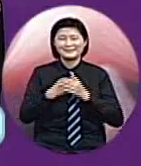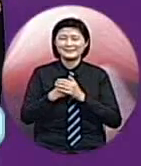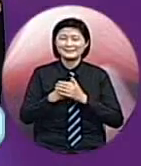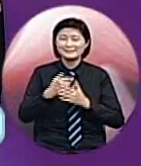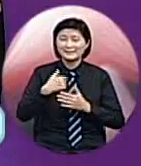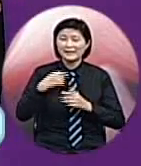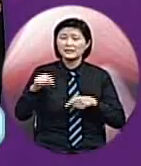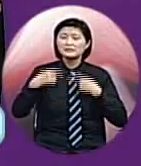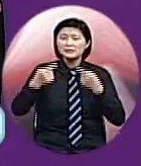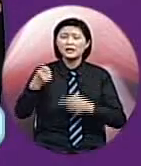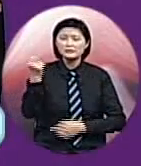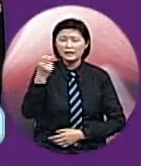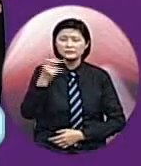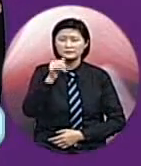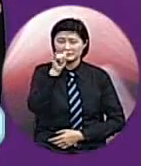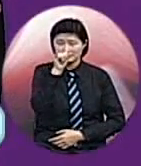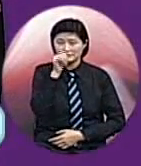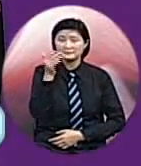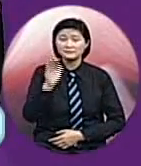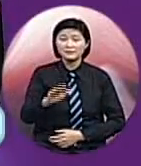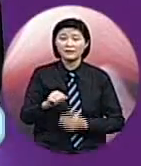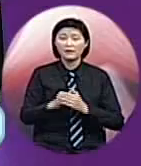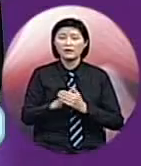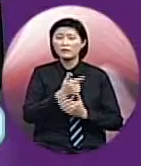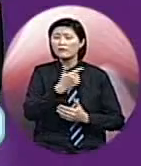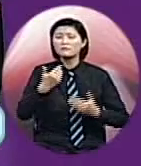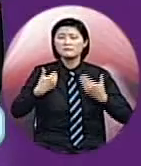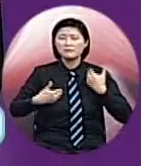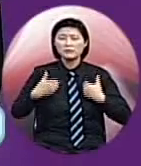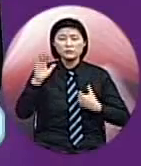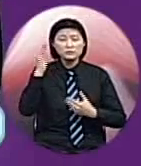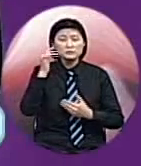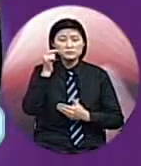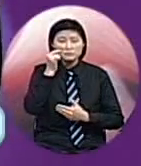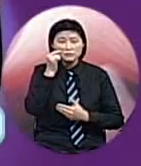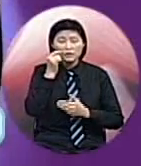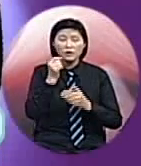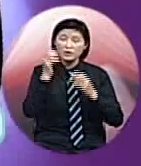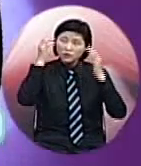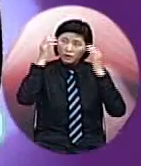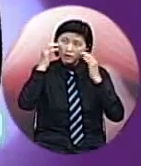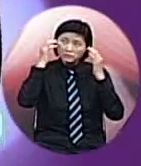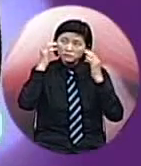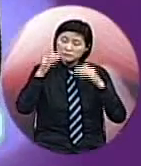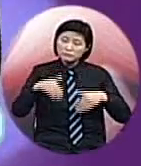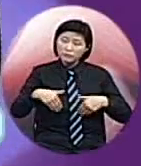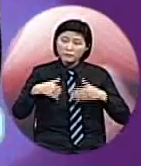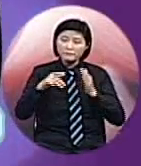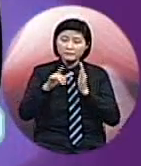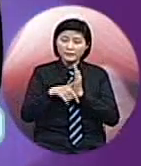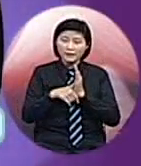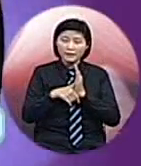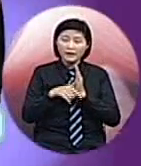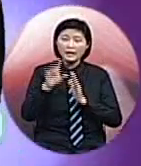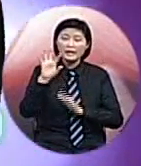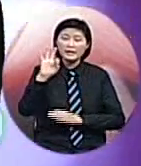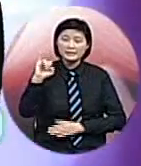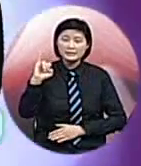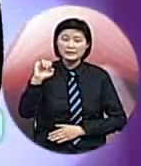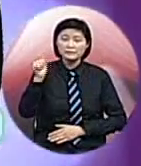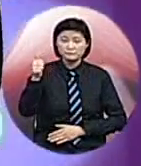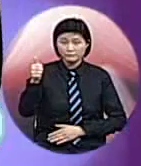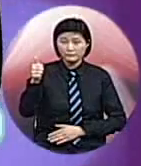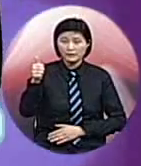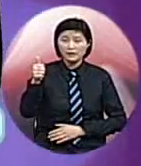제가 여기 출연 자주 하거든요. 예, 예. 자주 하는데 좀 바빠가지고 못해서 한 여름이나 봄 됐나 여름 됐나 그때 이부영 씨하고 많이 그때